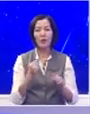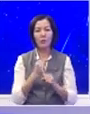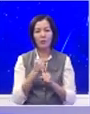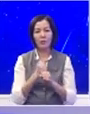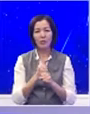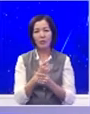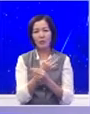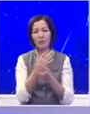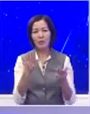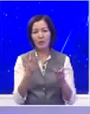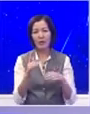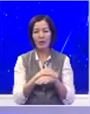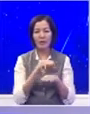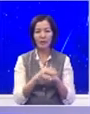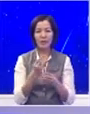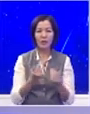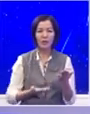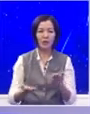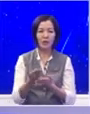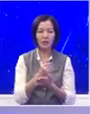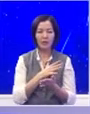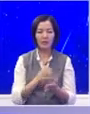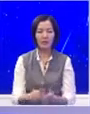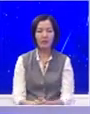түрлі бұйымдарды қойып, қайырымдылыққа қаражат жинады.